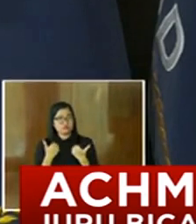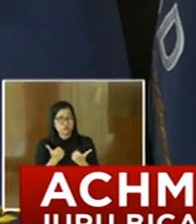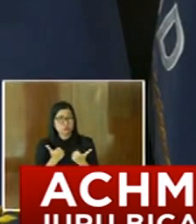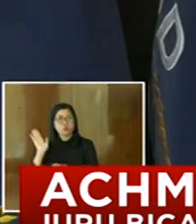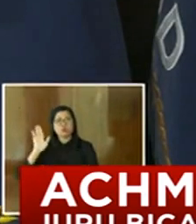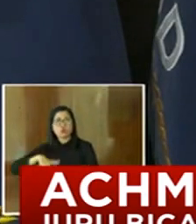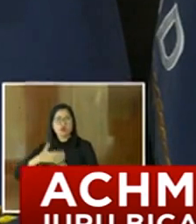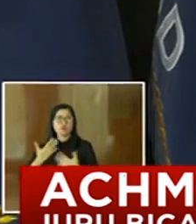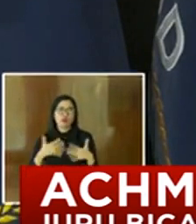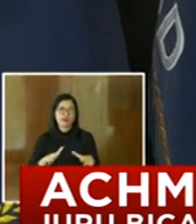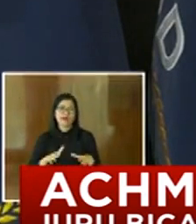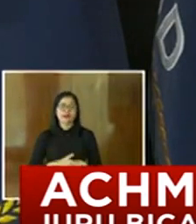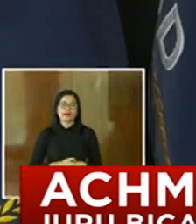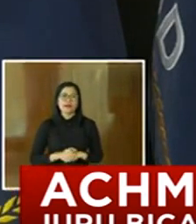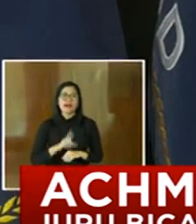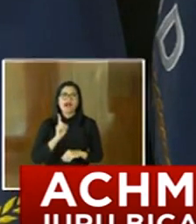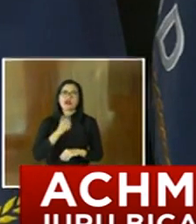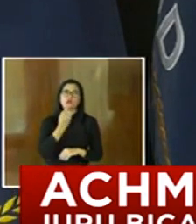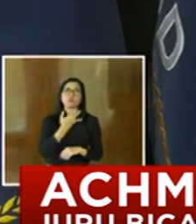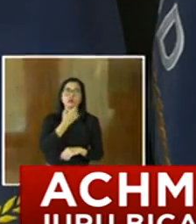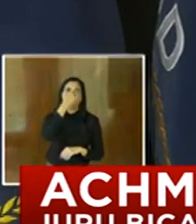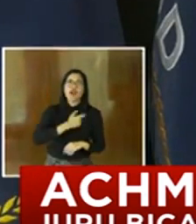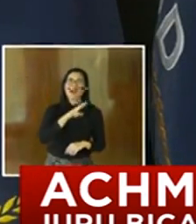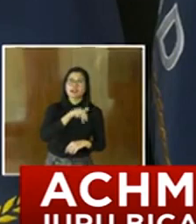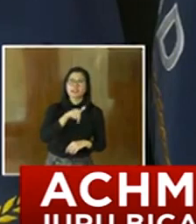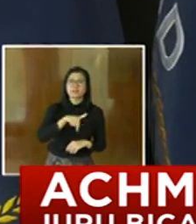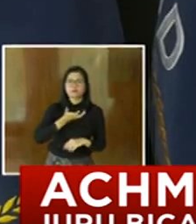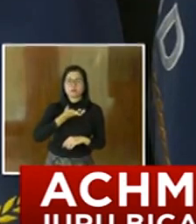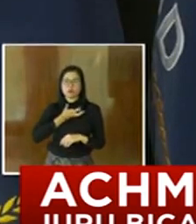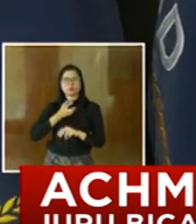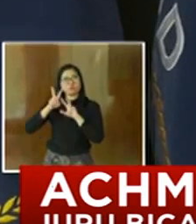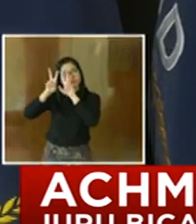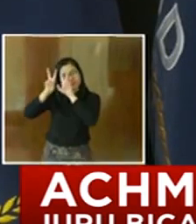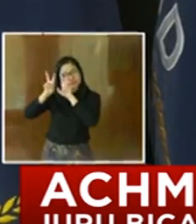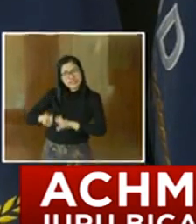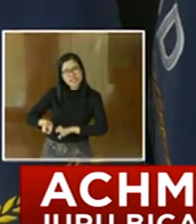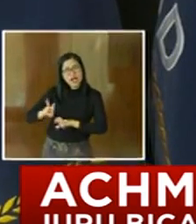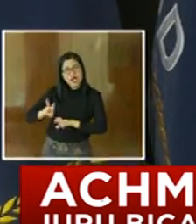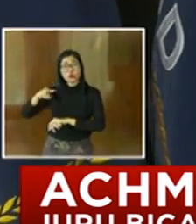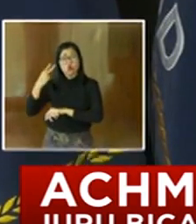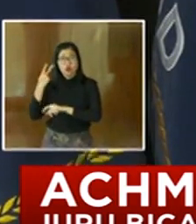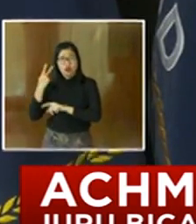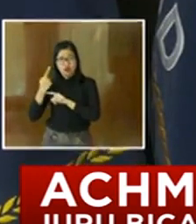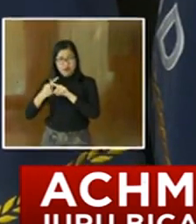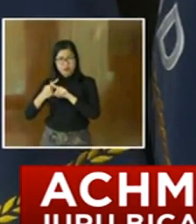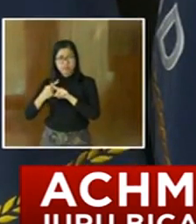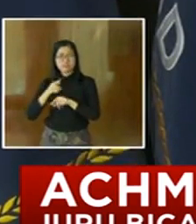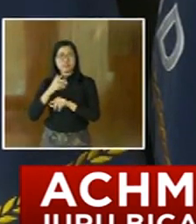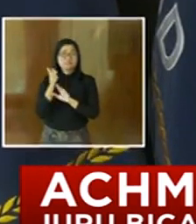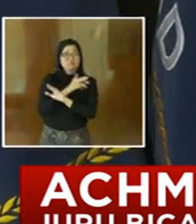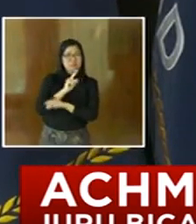dan masih ada beberapa orang lagi yang Insyaallah dengan pemeriksaan kedua karena pemeriksaan pertama yang dilaksanakan